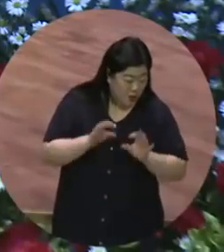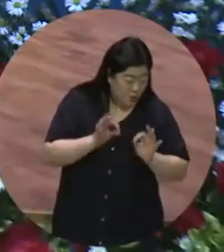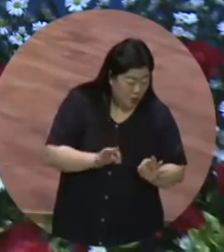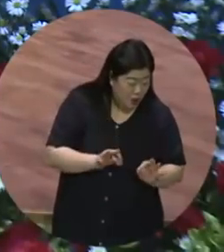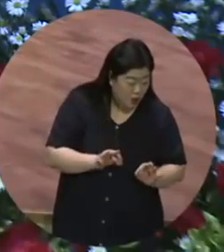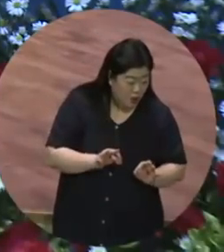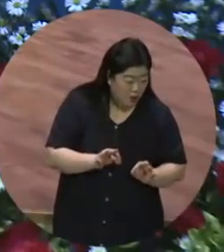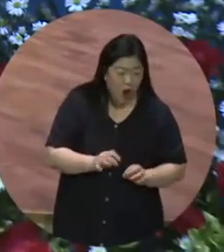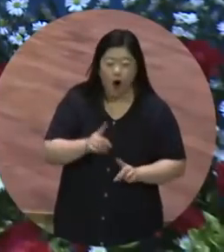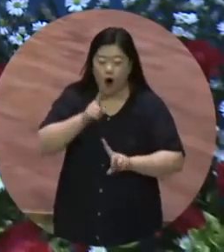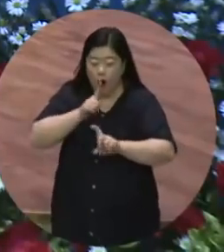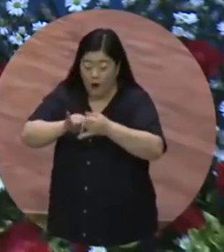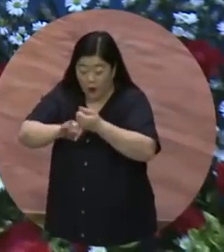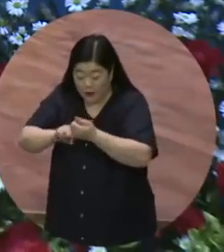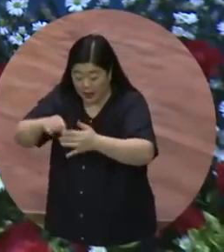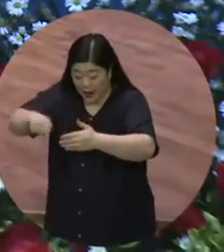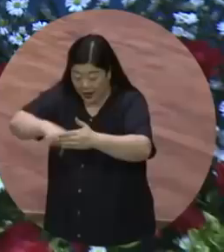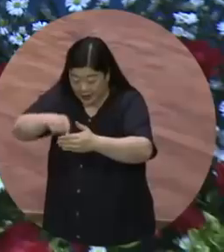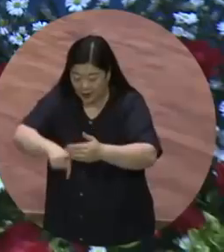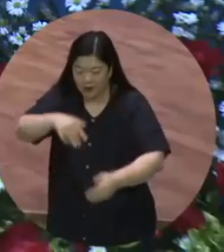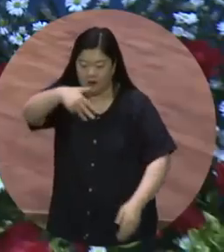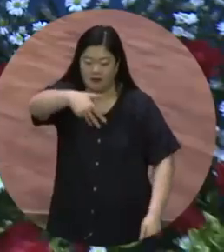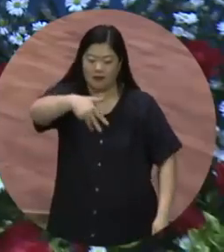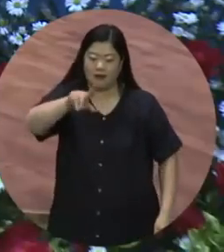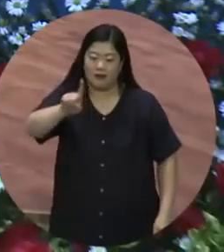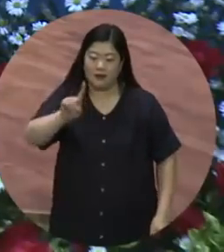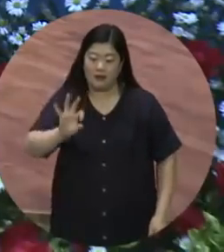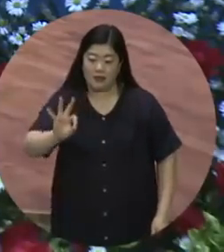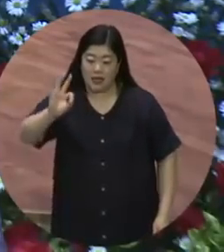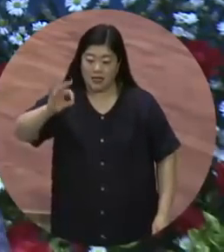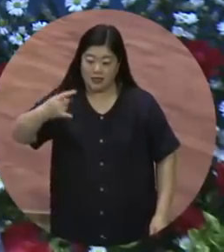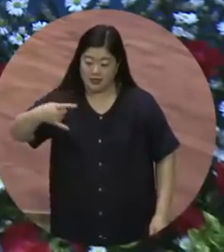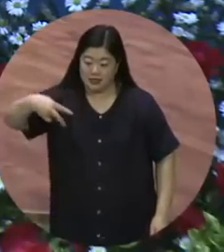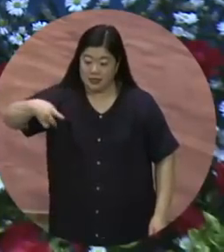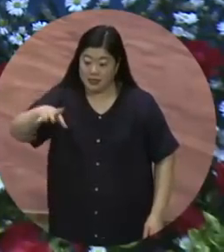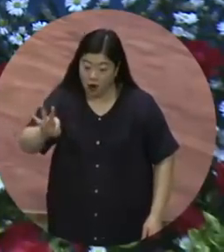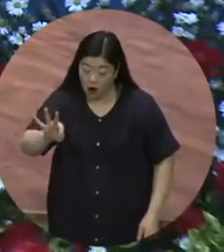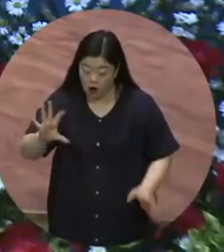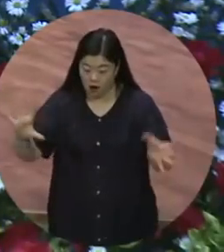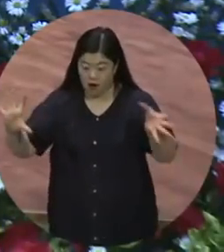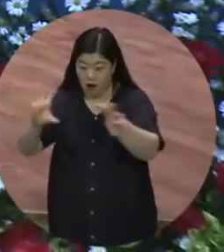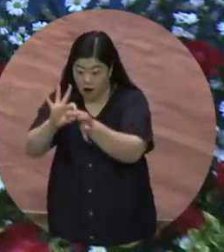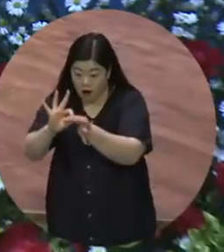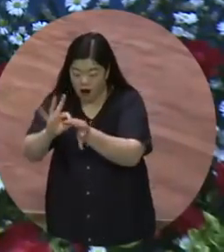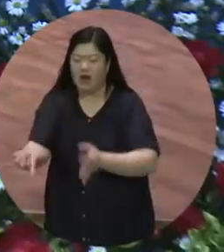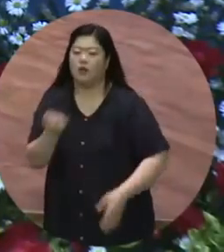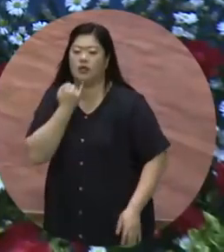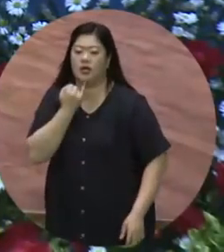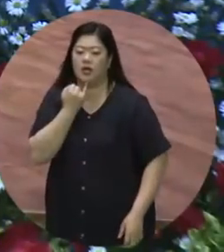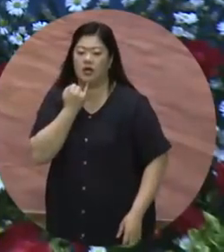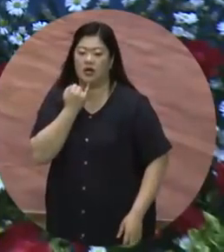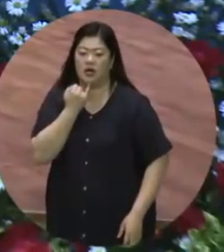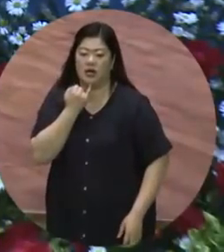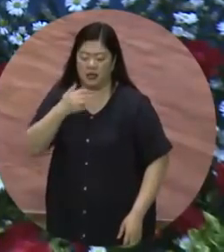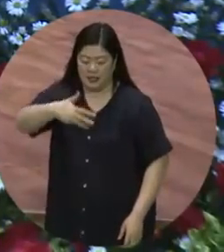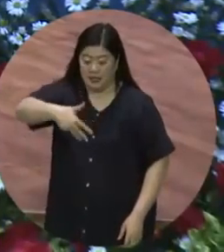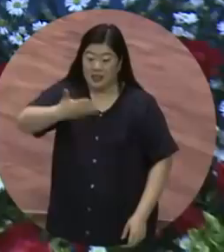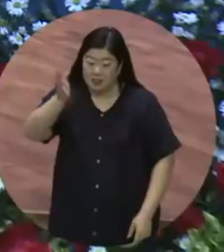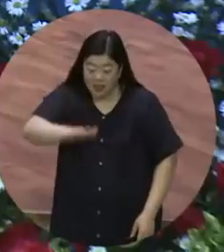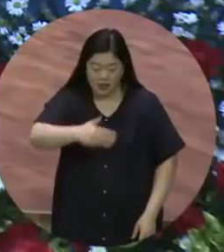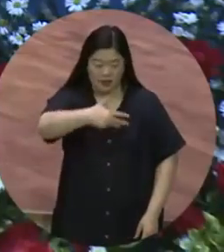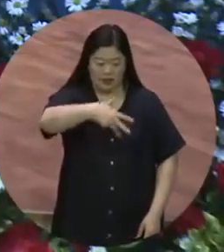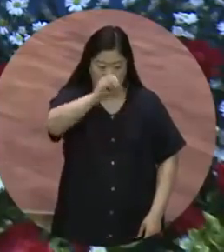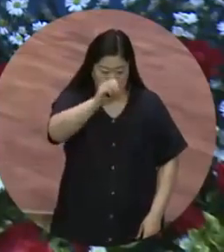테두리 안에서 있어야 됩니다. 언약의 테두리. 다시 말하면 창세기 3장, 6장, 11장의